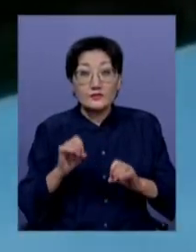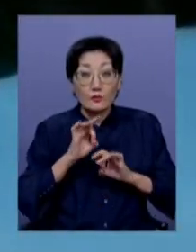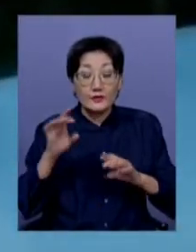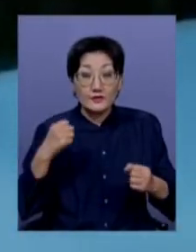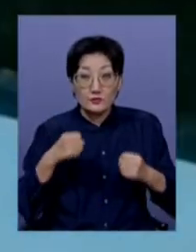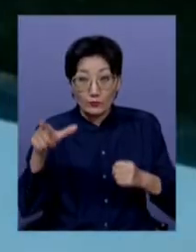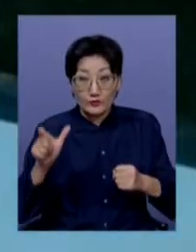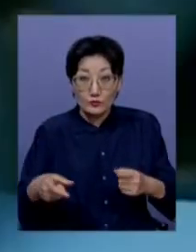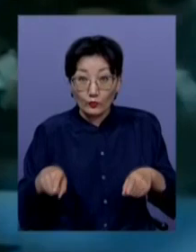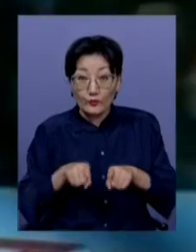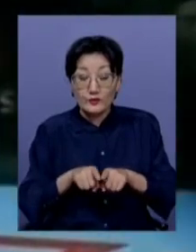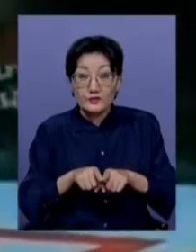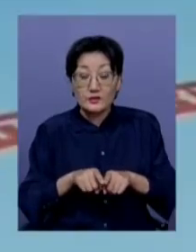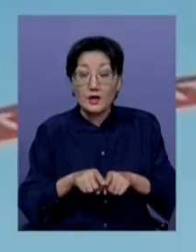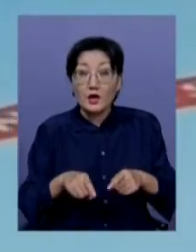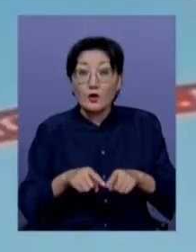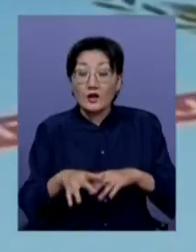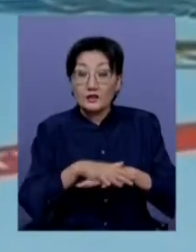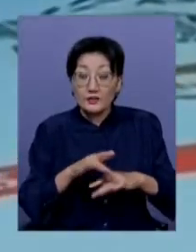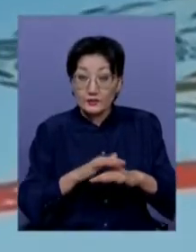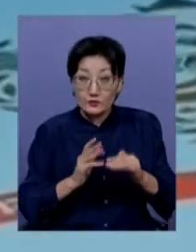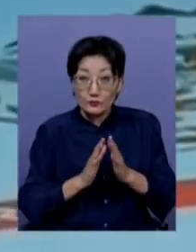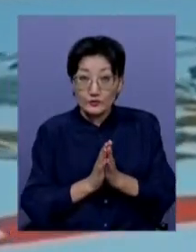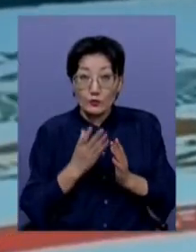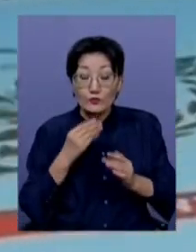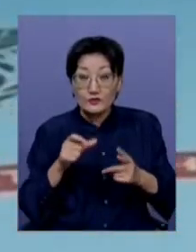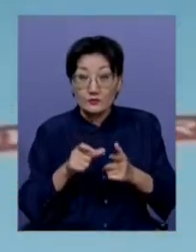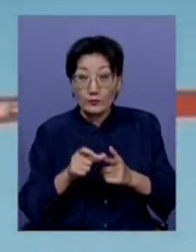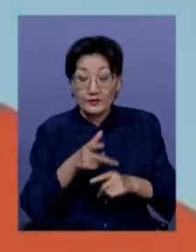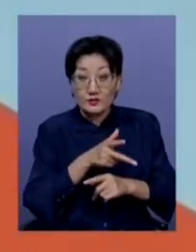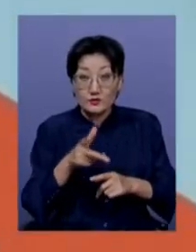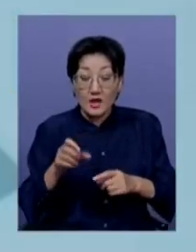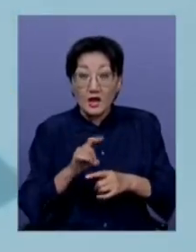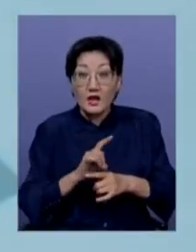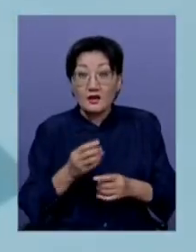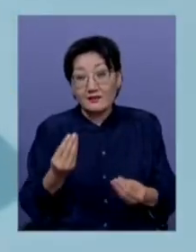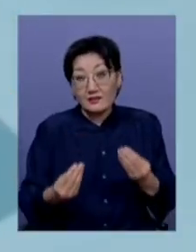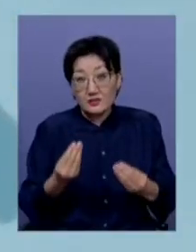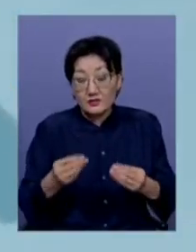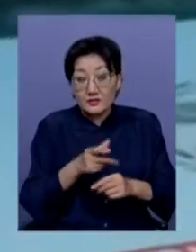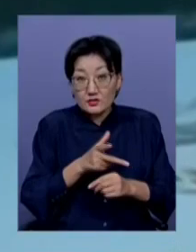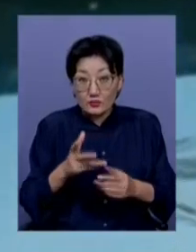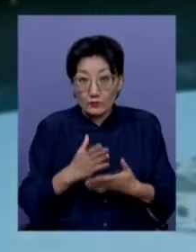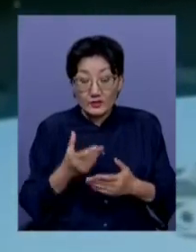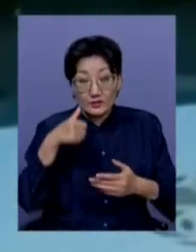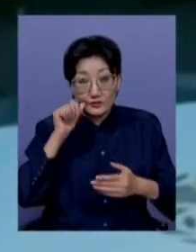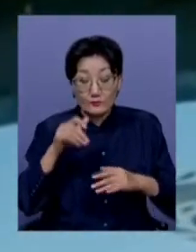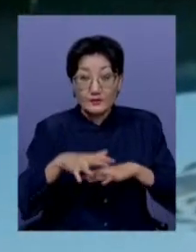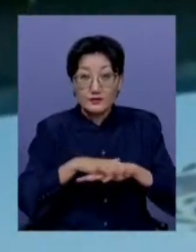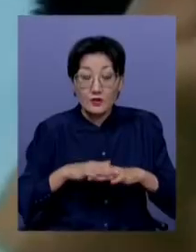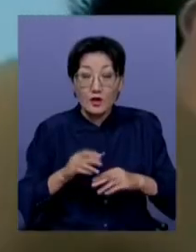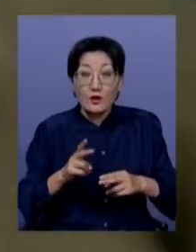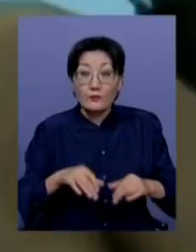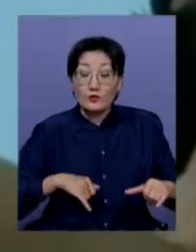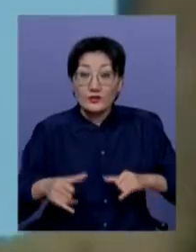спортшы әдепсіз қылығы үшін көпшіліктен кешірім сұрады. Ол өз сөзінде видеоның қалжың ретінде түсірілгенін айтты. Кеше ғана халықты